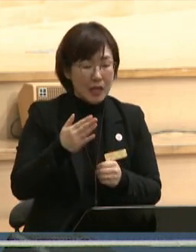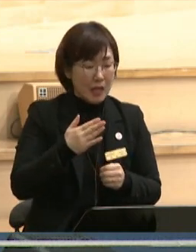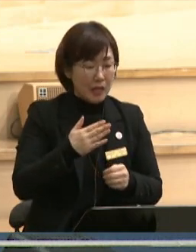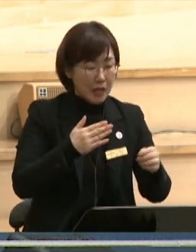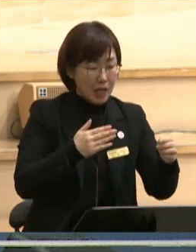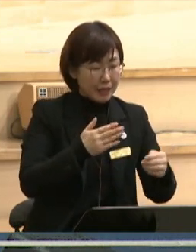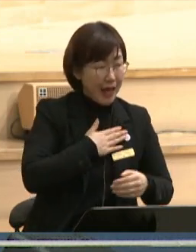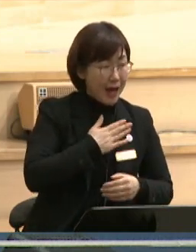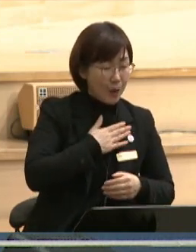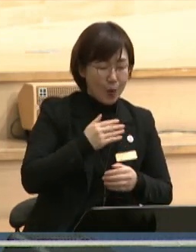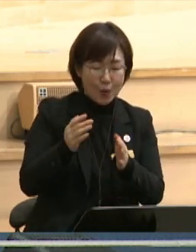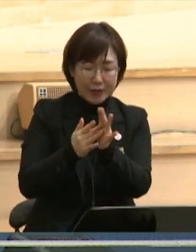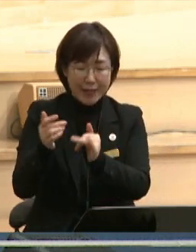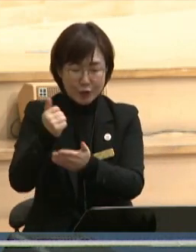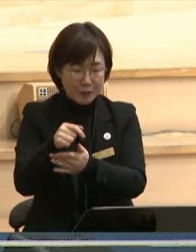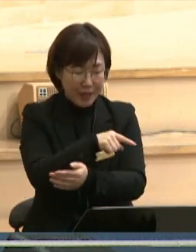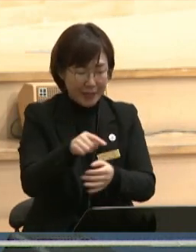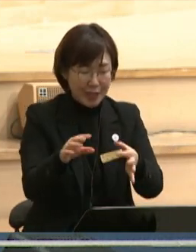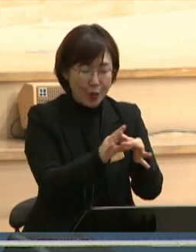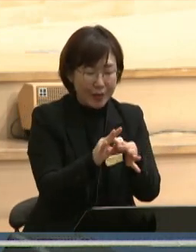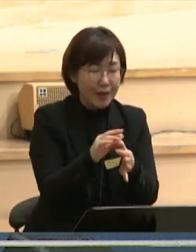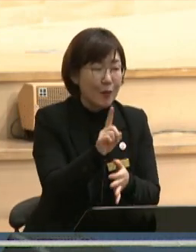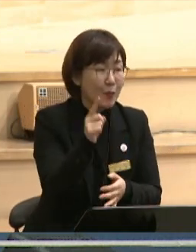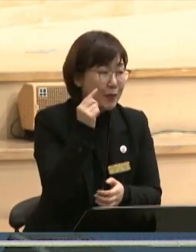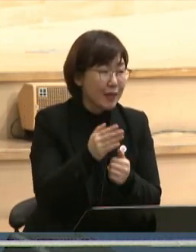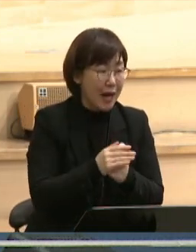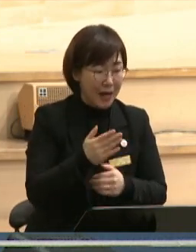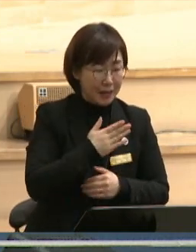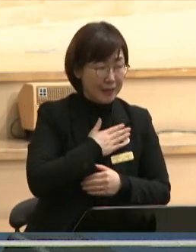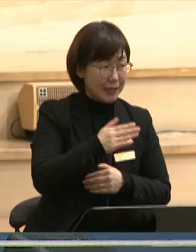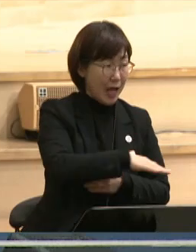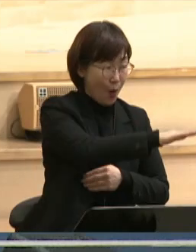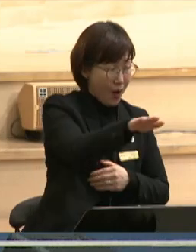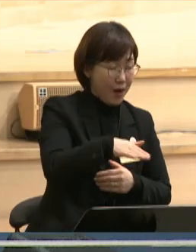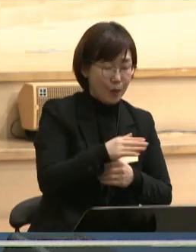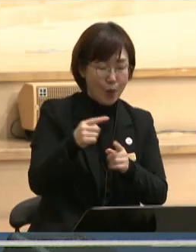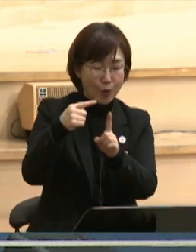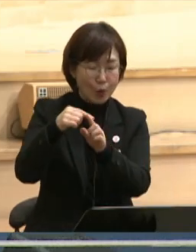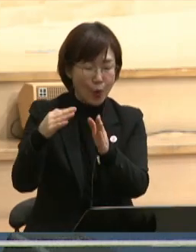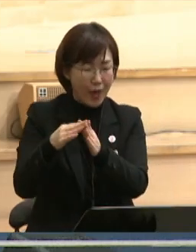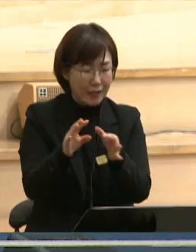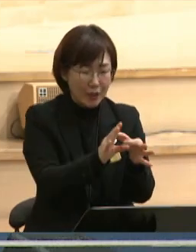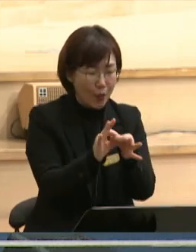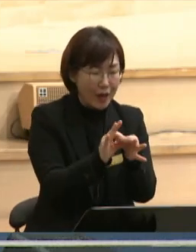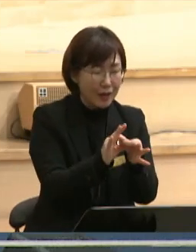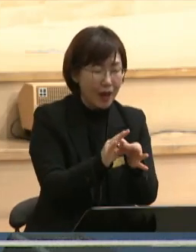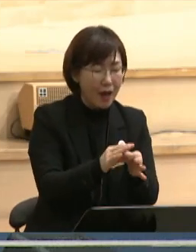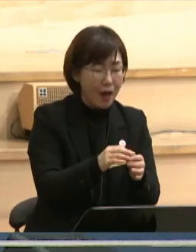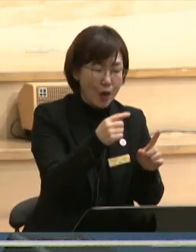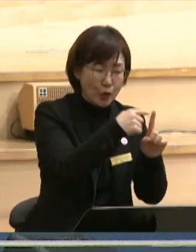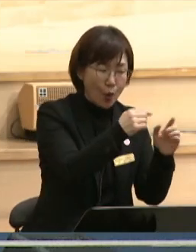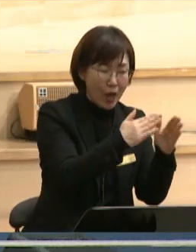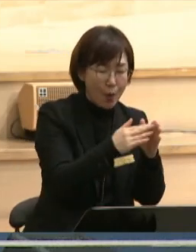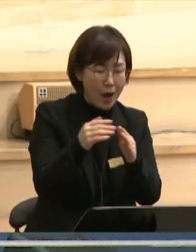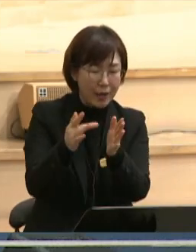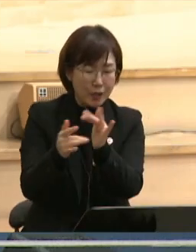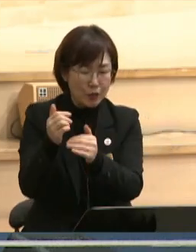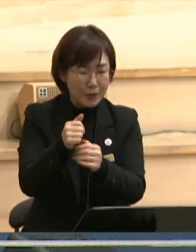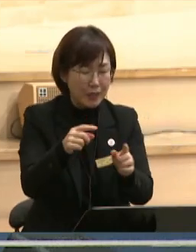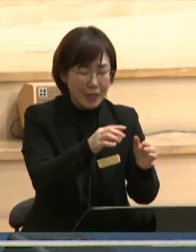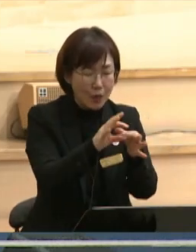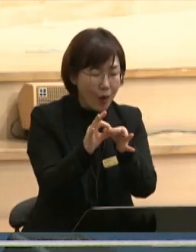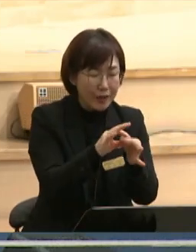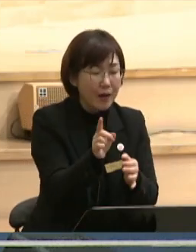예수님의 관계 우리와 예수님의 관계 교회와 예수님의 관계가 뭐냐 하면